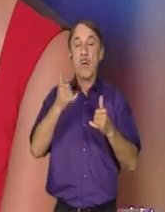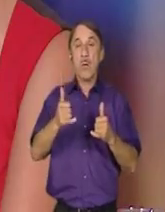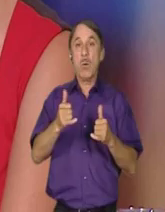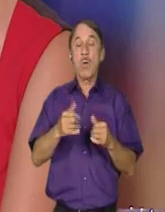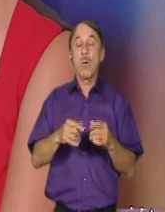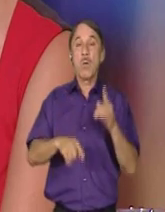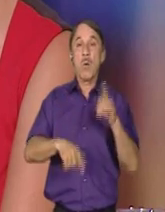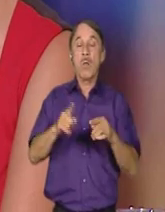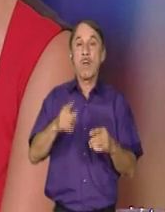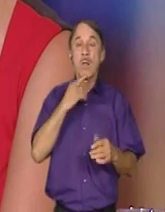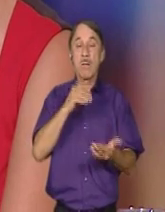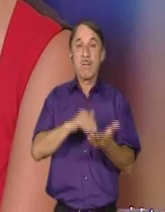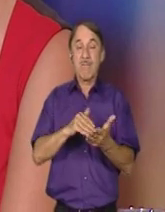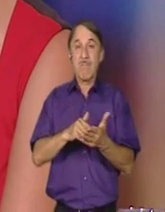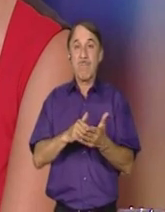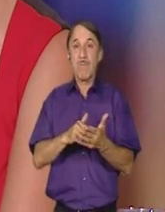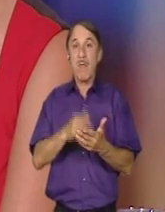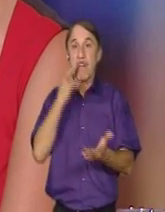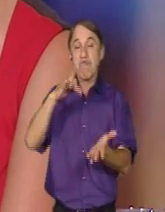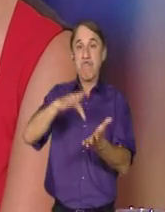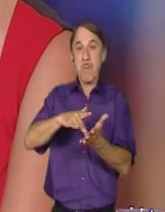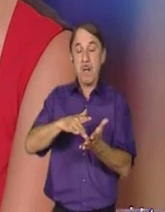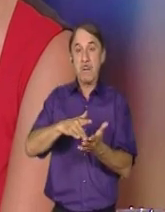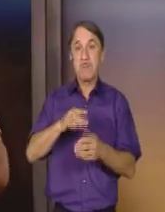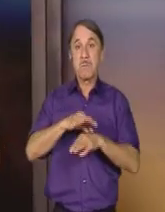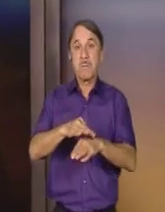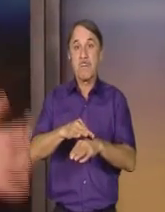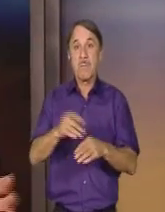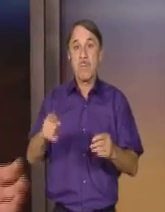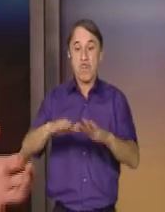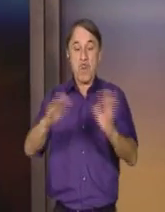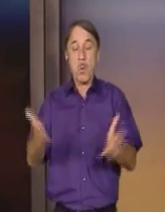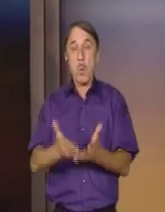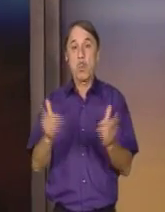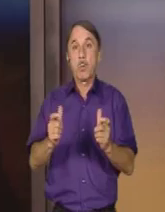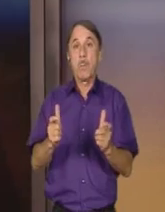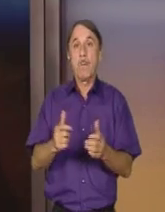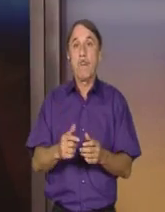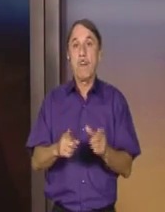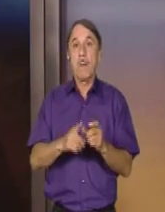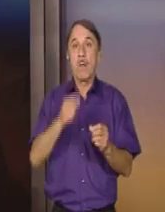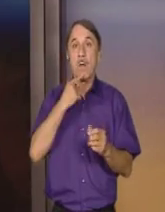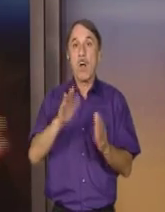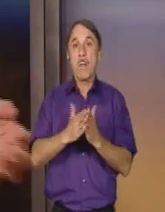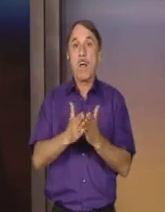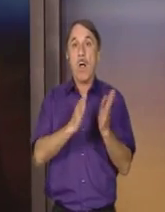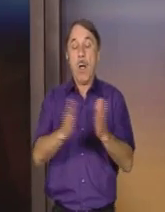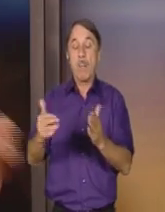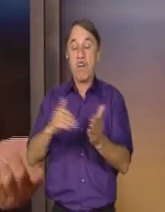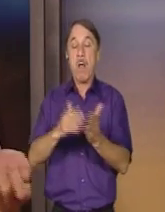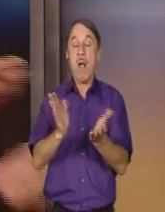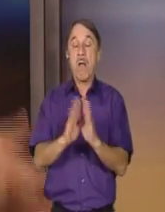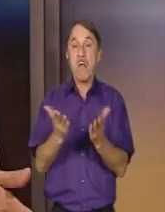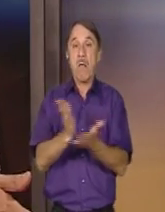ne stoje ove kugle sladoleda i onaj frižider okrugli, onaj kazan, da, nego da stoje knjige i da se